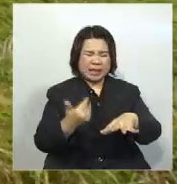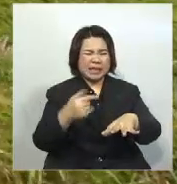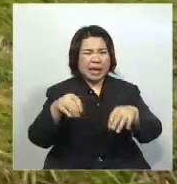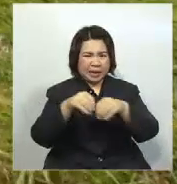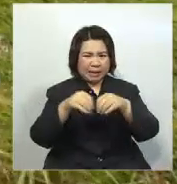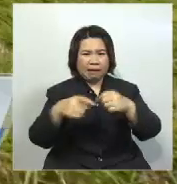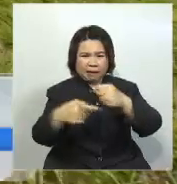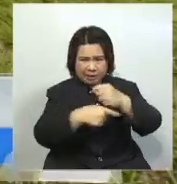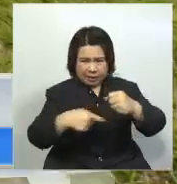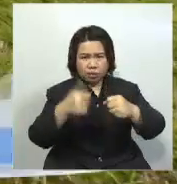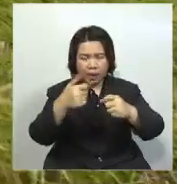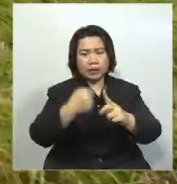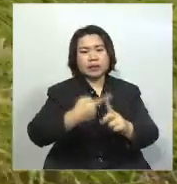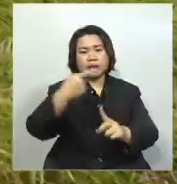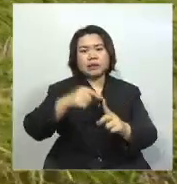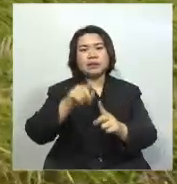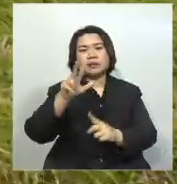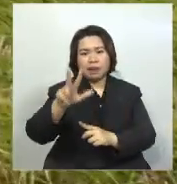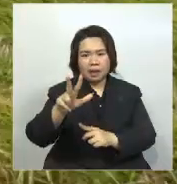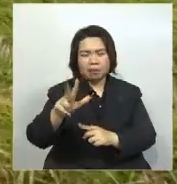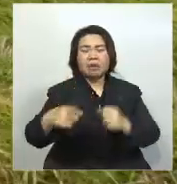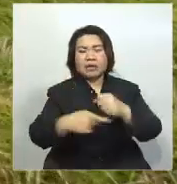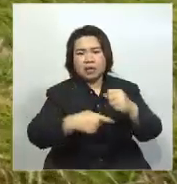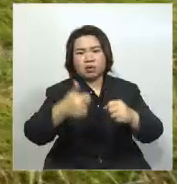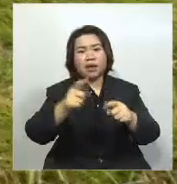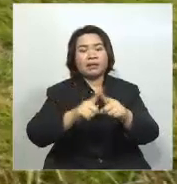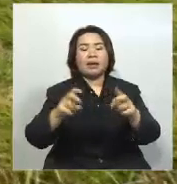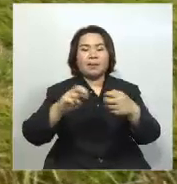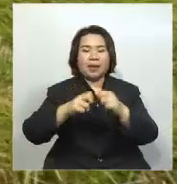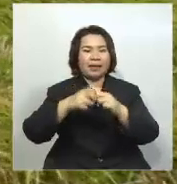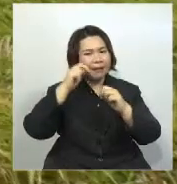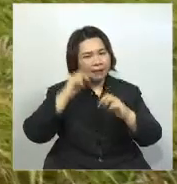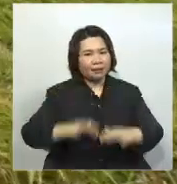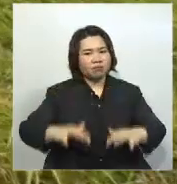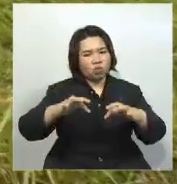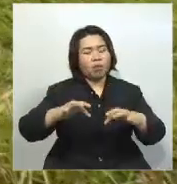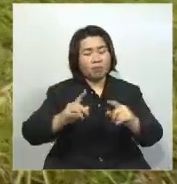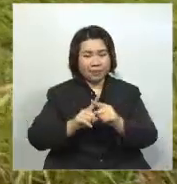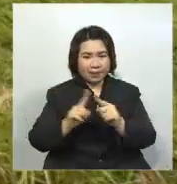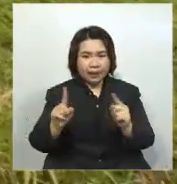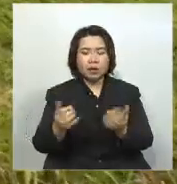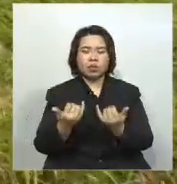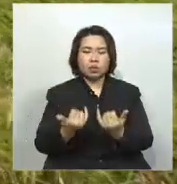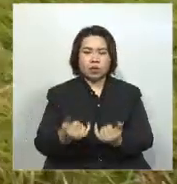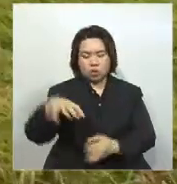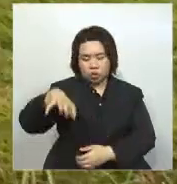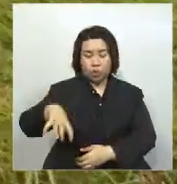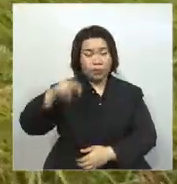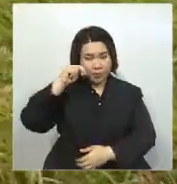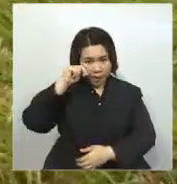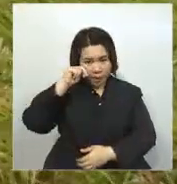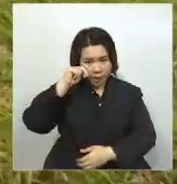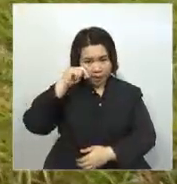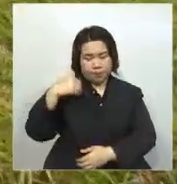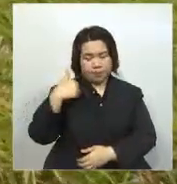บเกี่ยวได้ตั้งแต่วันที่3มกราคมที่ผ่านมาค่ะแต่ต้องมาประสบกับน้ําท่วมนาแต่อย่างไรก็ตามค่ะทางกรมชลประทานเองรวม